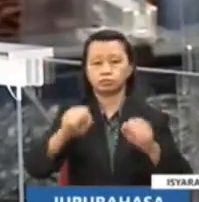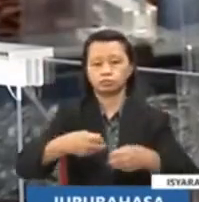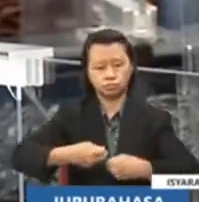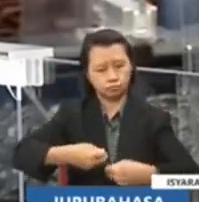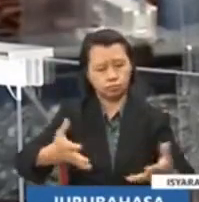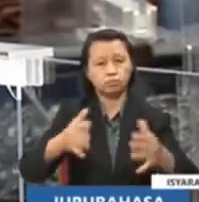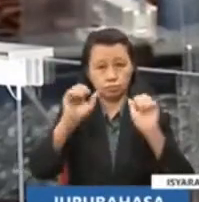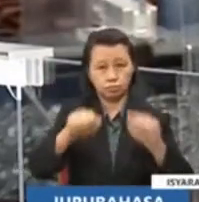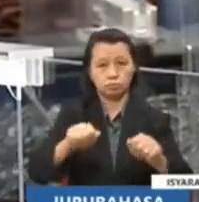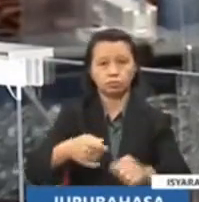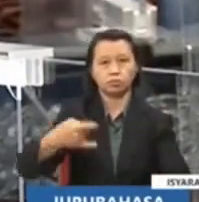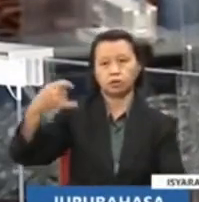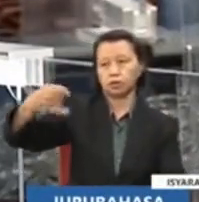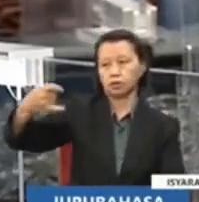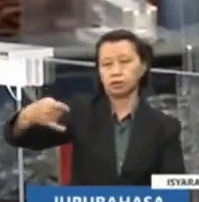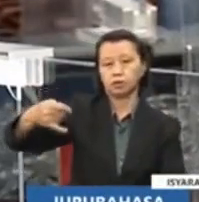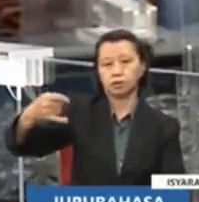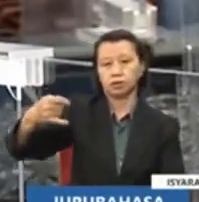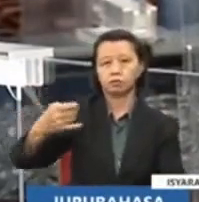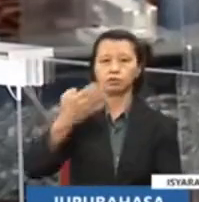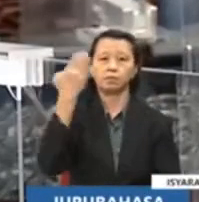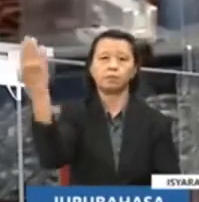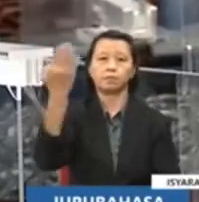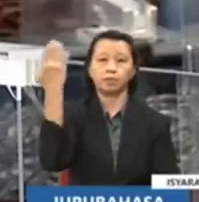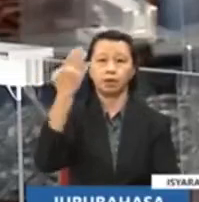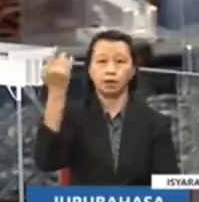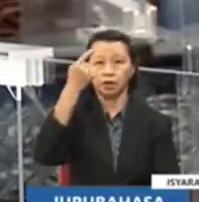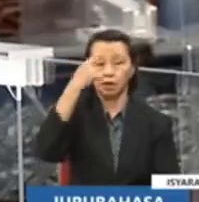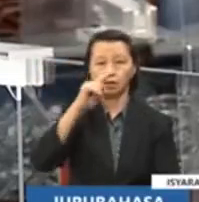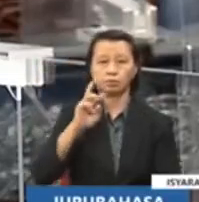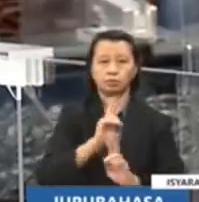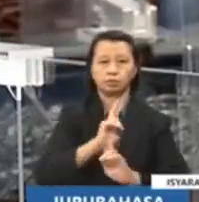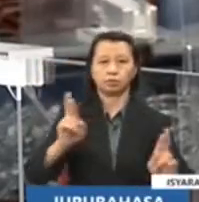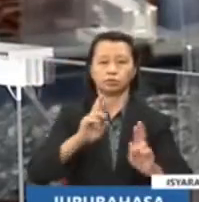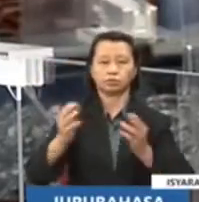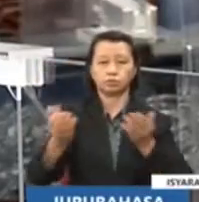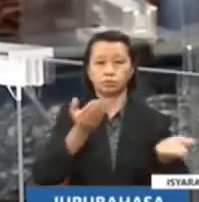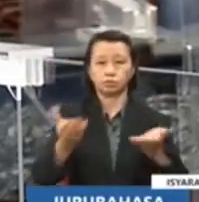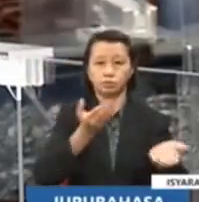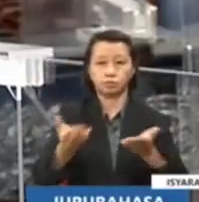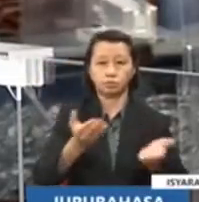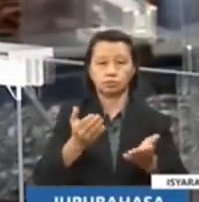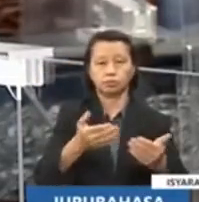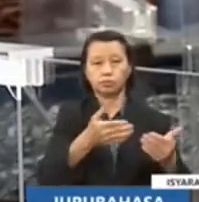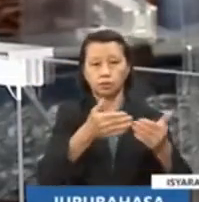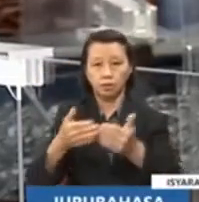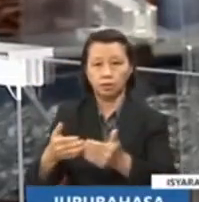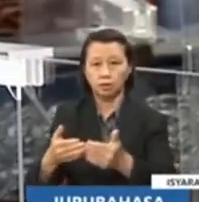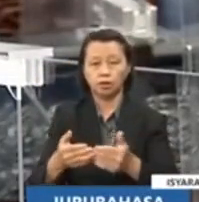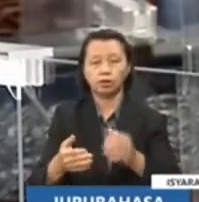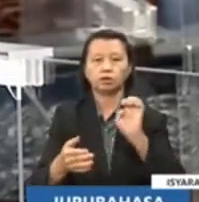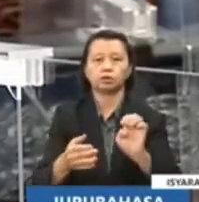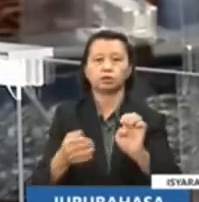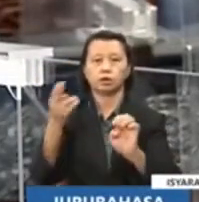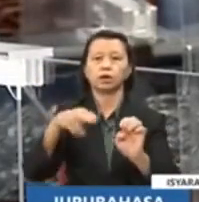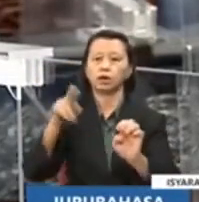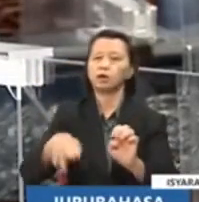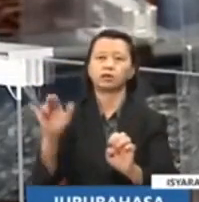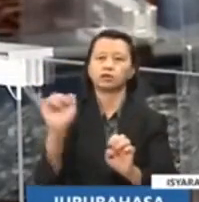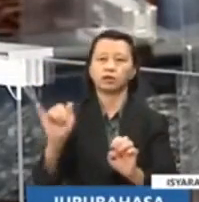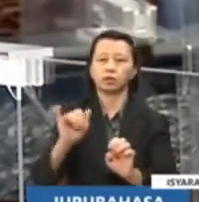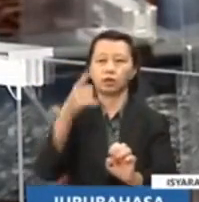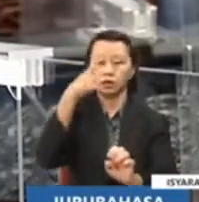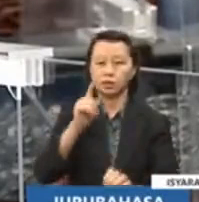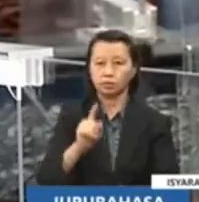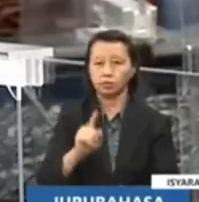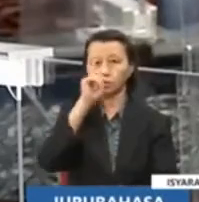membenarkan perkhidmatan taksi konvensional untuk menyediakan perkhidmatan menerusi platform e-hailing